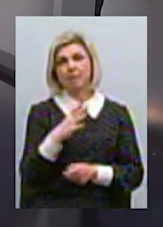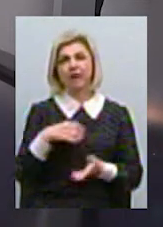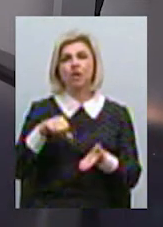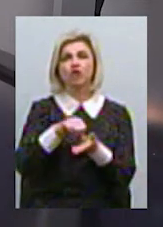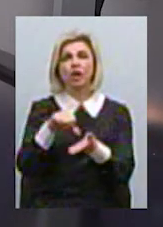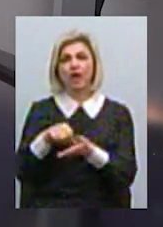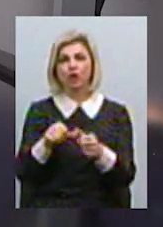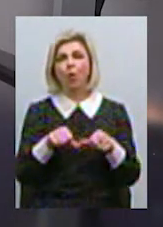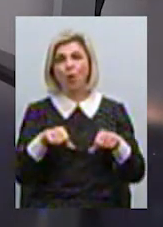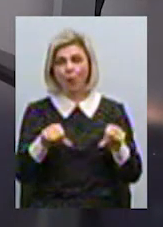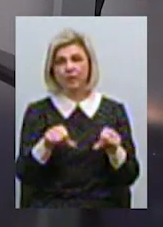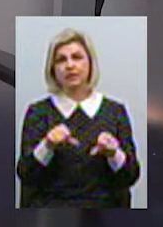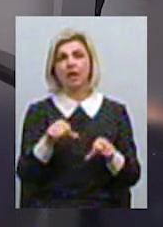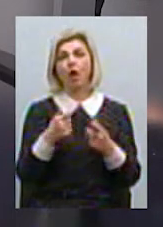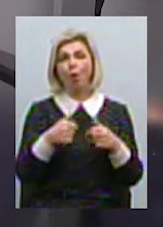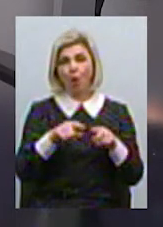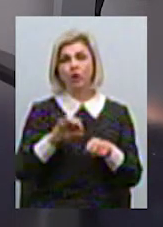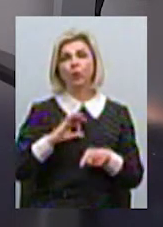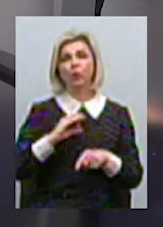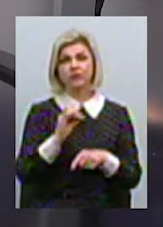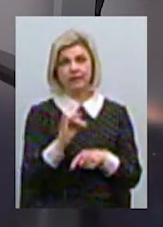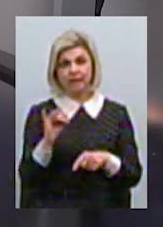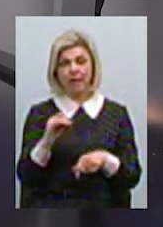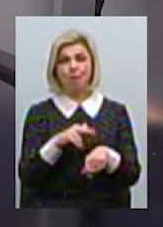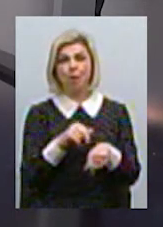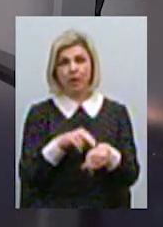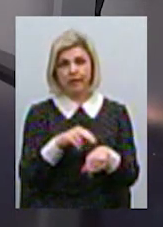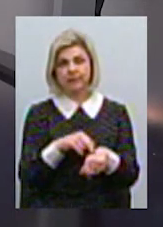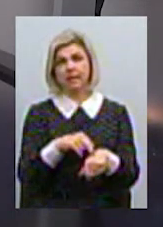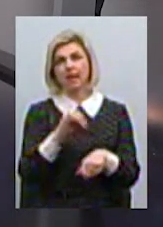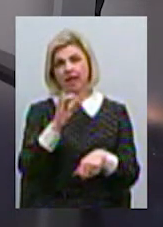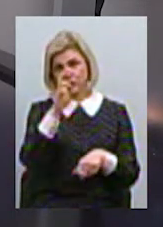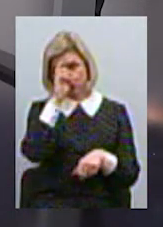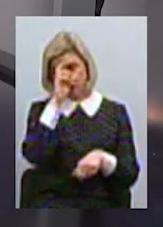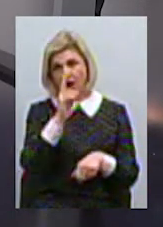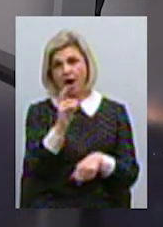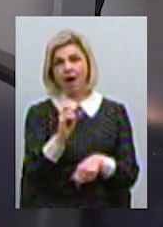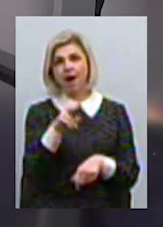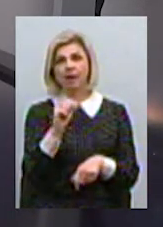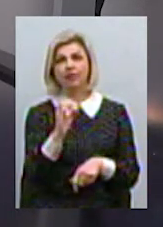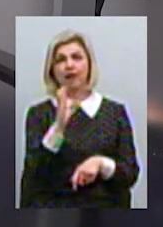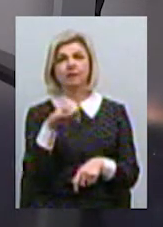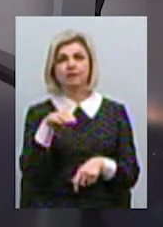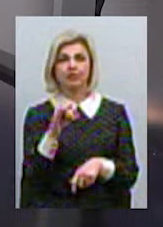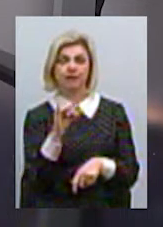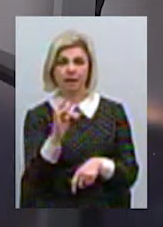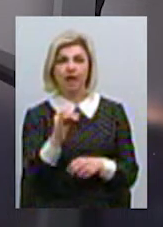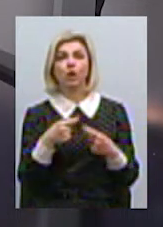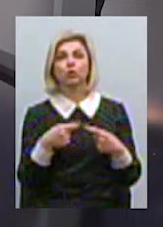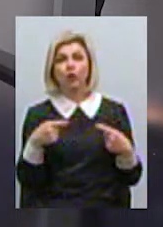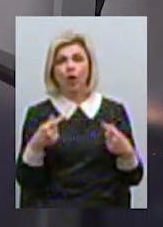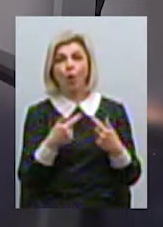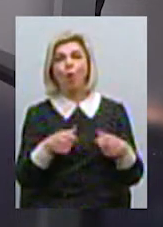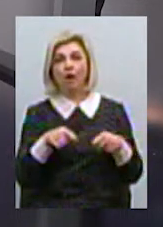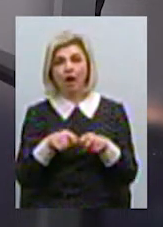комісії представники органів юстиції, національної поліції, Держгеокадастру, інші органи. І